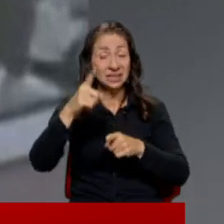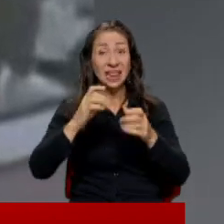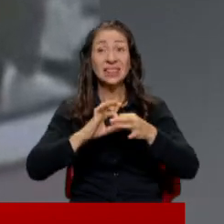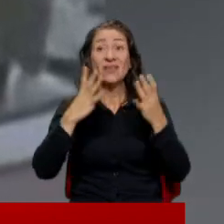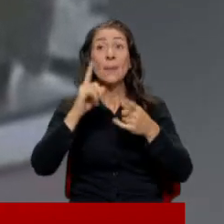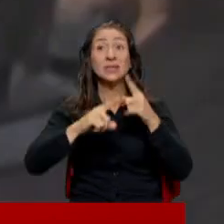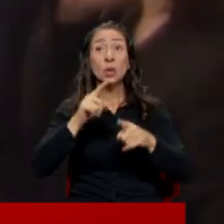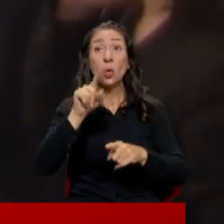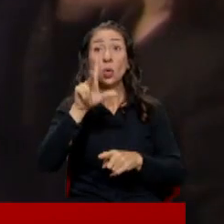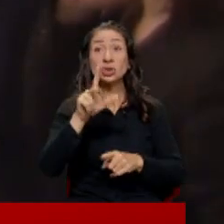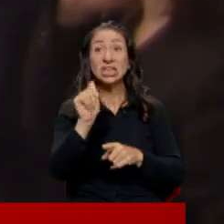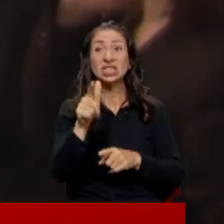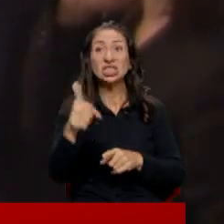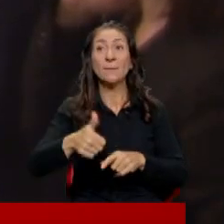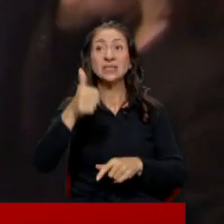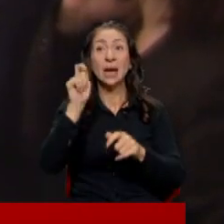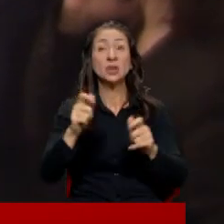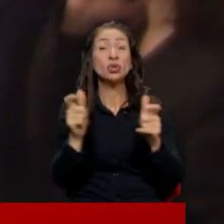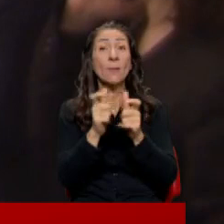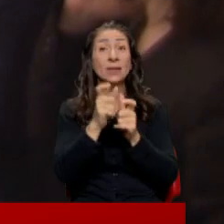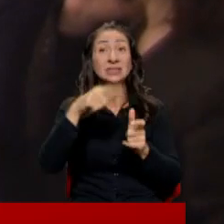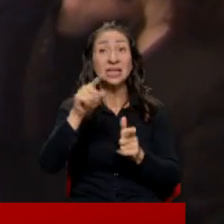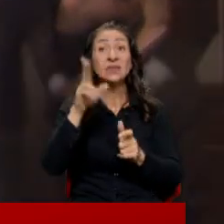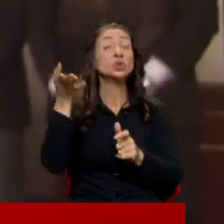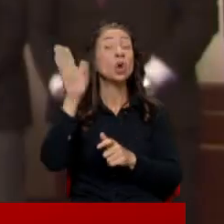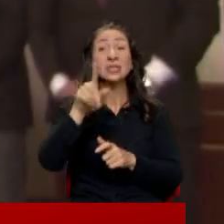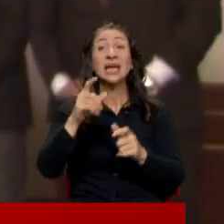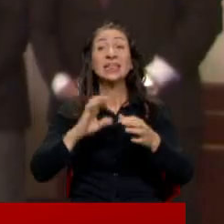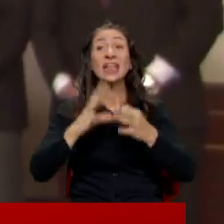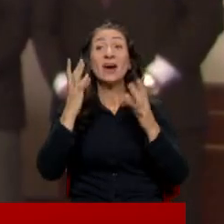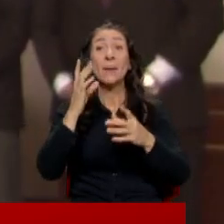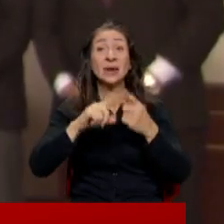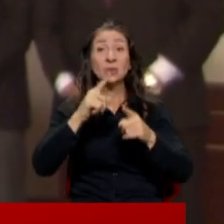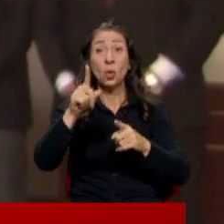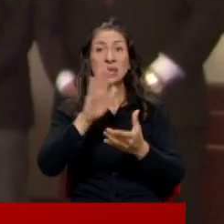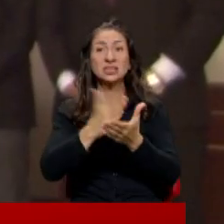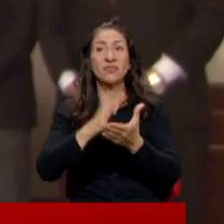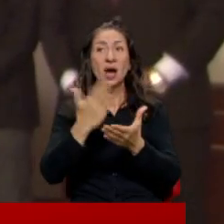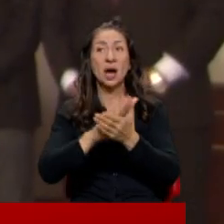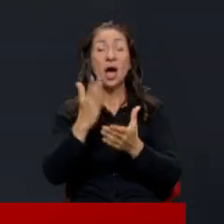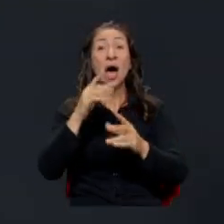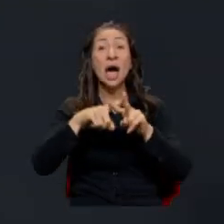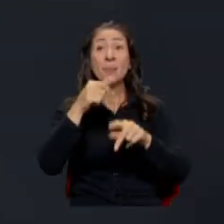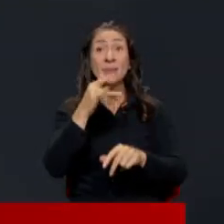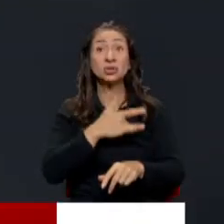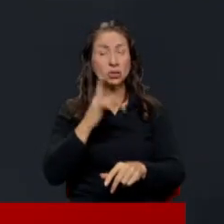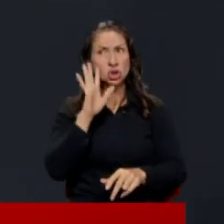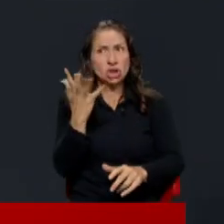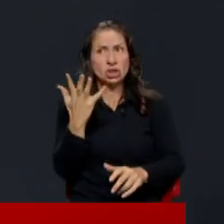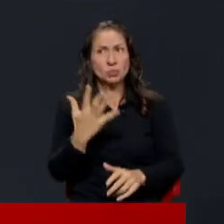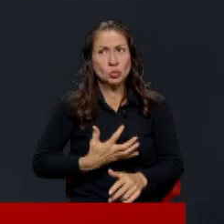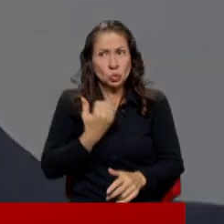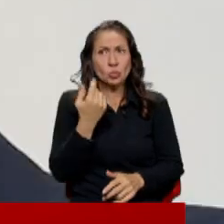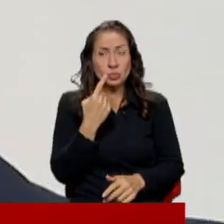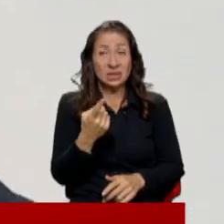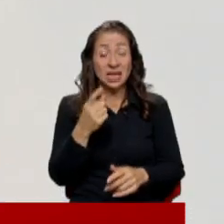Deva Partisi'nin 13 ilçe başkanı ile yaptığı toplantı ve sonrasında Deva Partili o isimlerin istifaları. Ali Babacan, şaşırdım ve